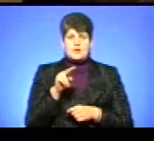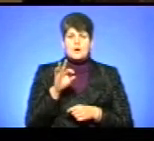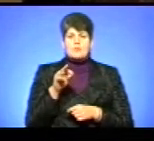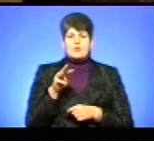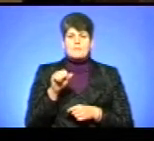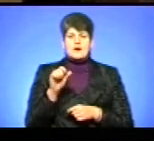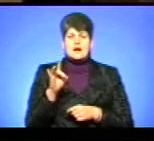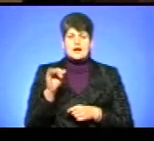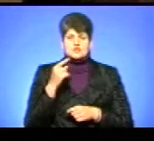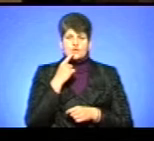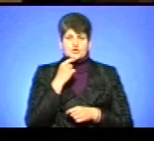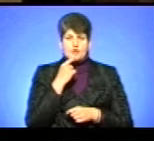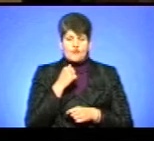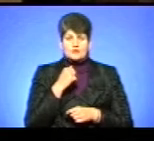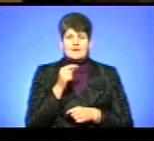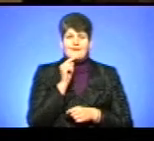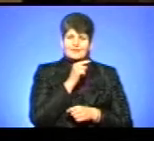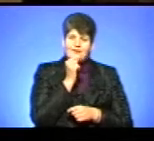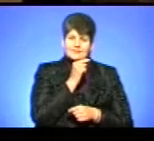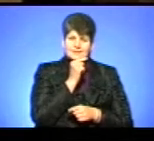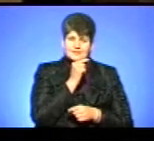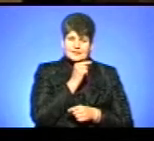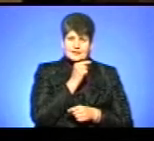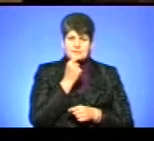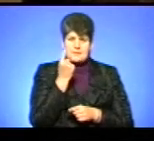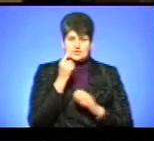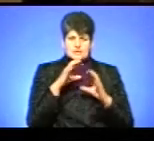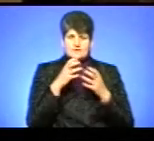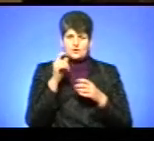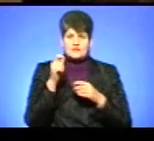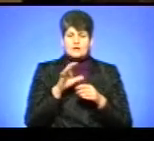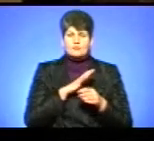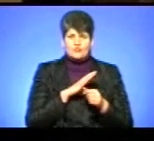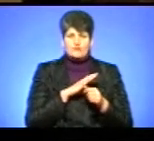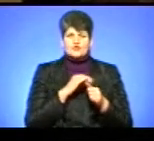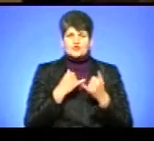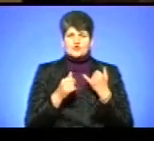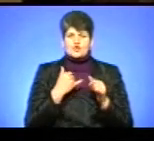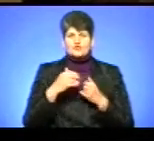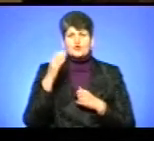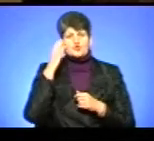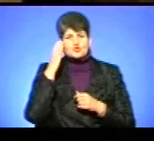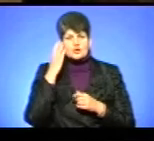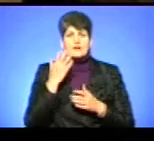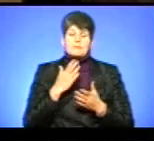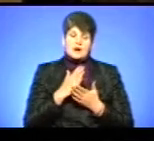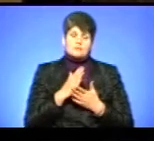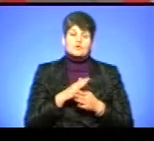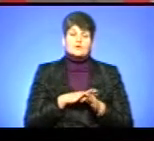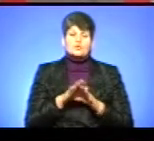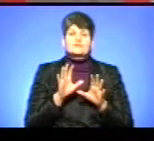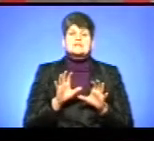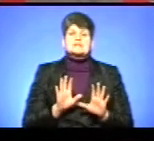помаранчево-червоний колір, а на тих георгіївських стрічках Першої світової війни був жовто-чорний. Ну, але ми маємо виконувати